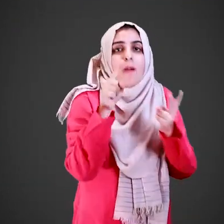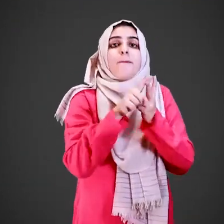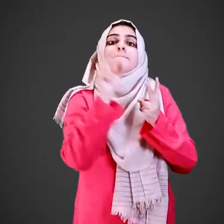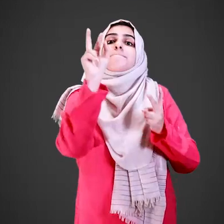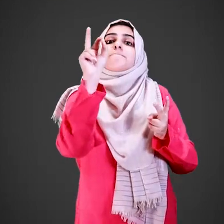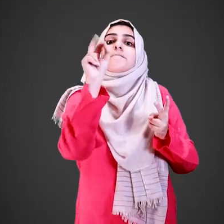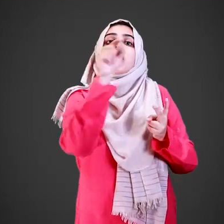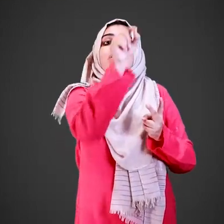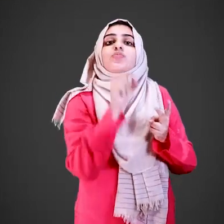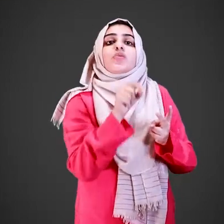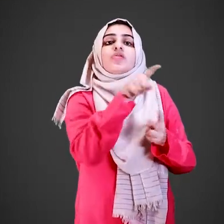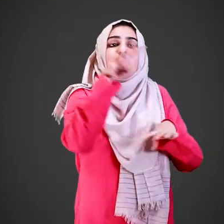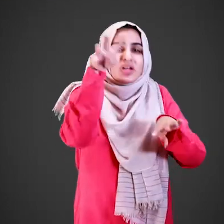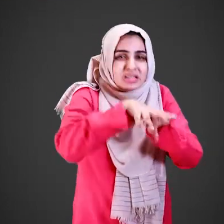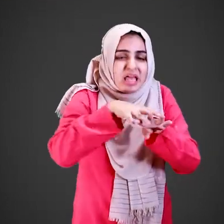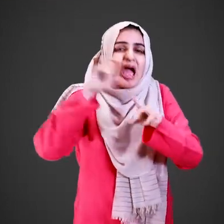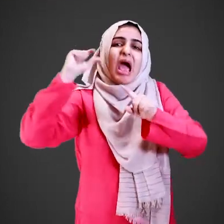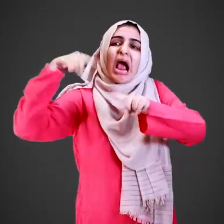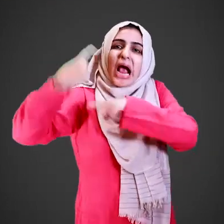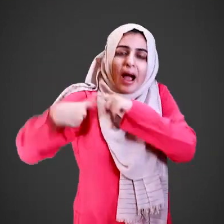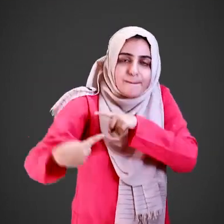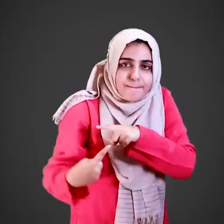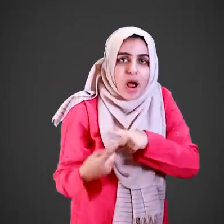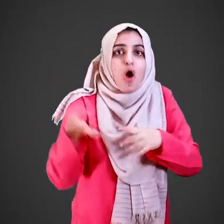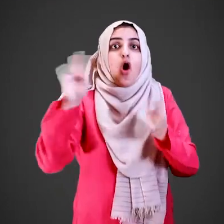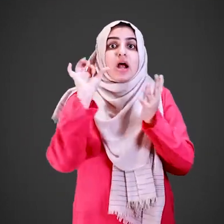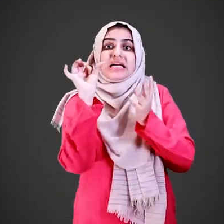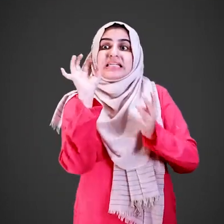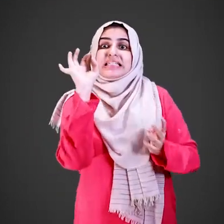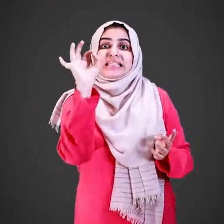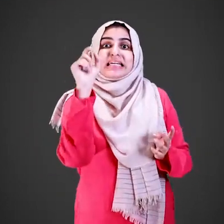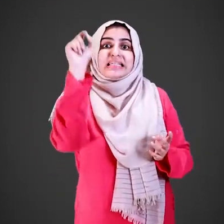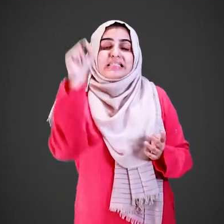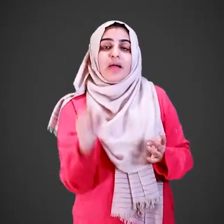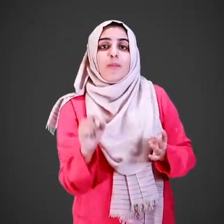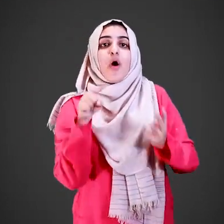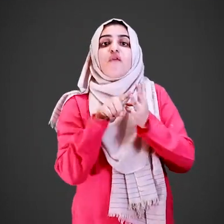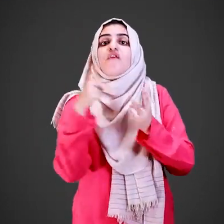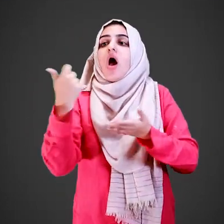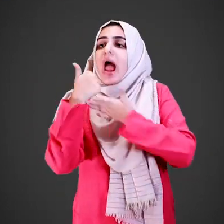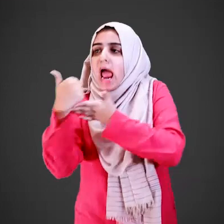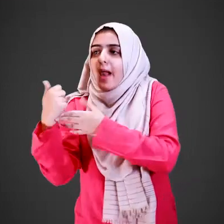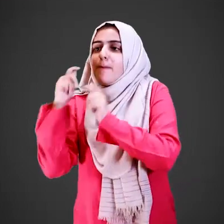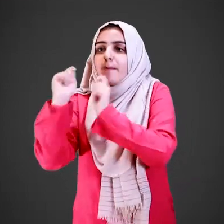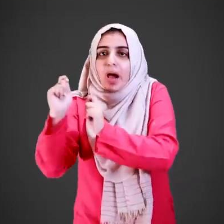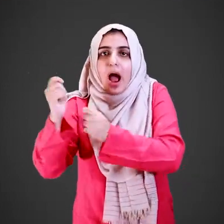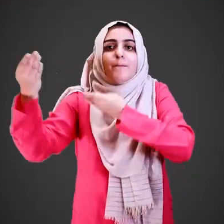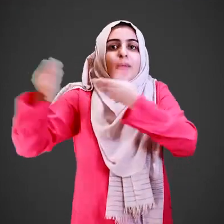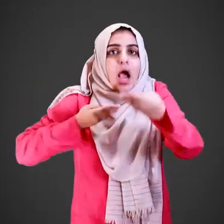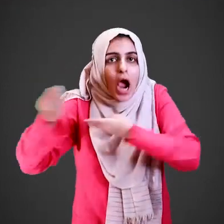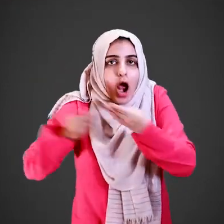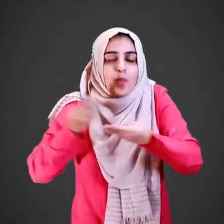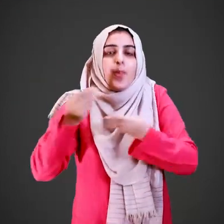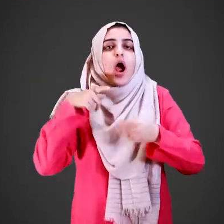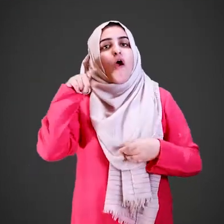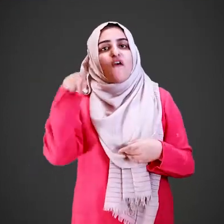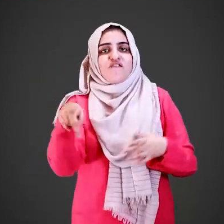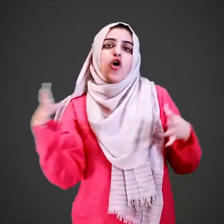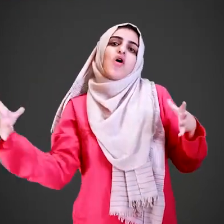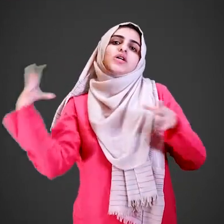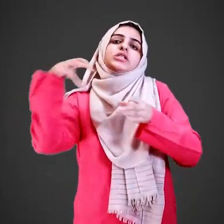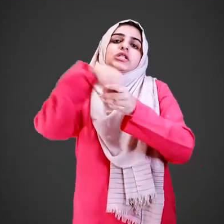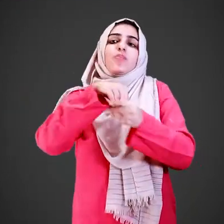मैन्युफैक्चरिंग का है, जिसके अंदर आपकी इंडस्ट्री और शामिल है, और जो 60% हिस्सा है वो सर्विसेज है, जिसमें आपकी खिदमात शामिल